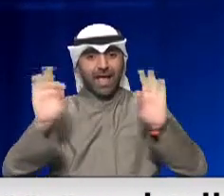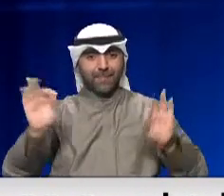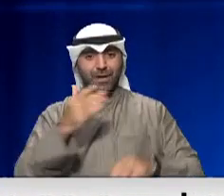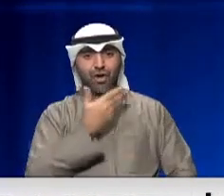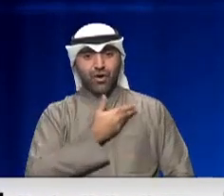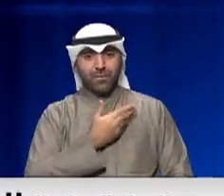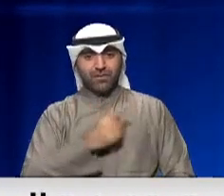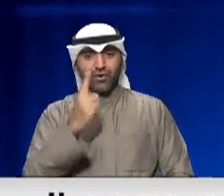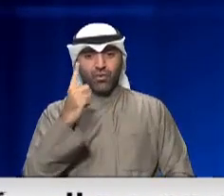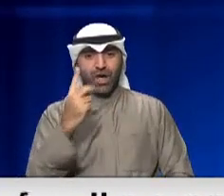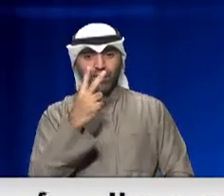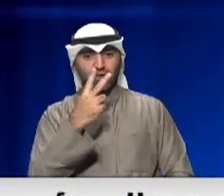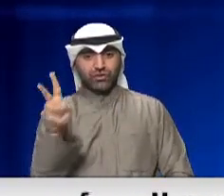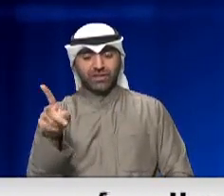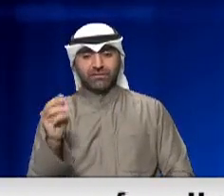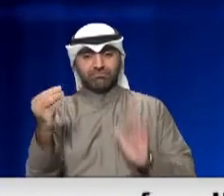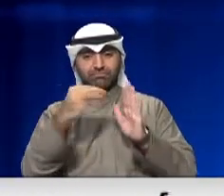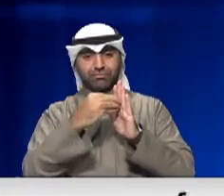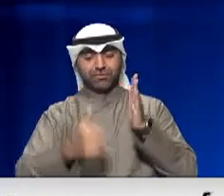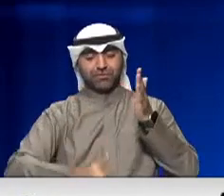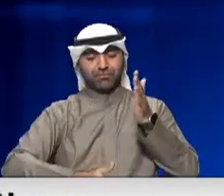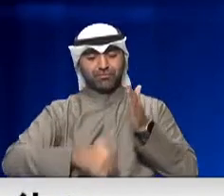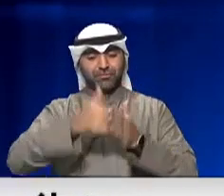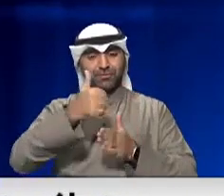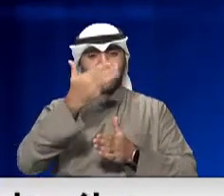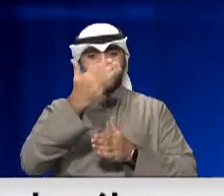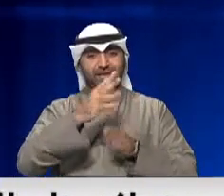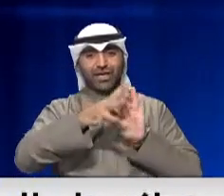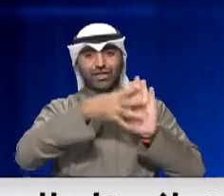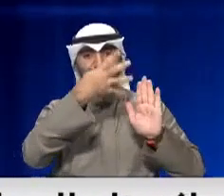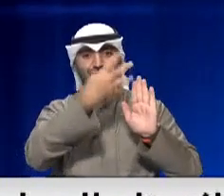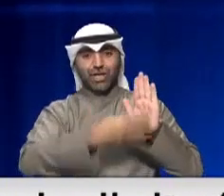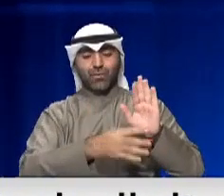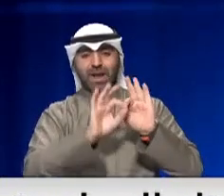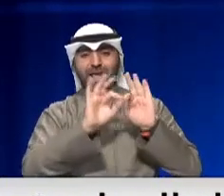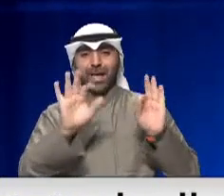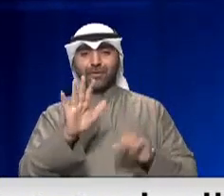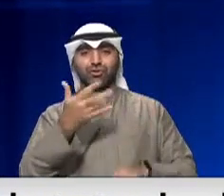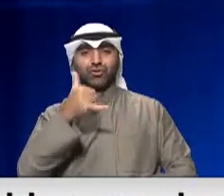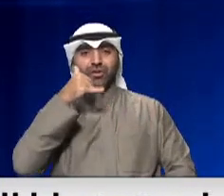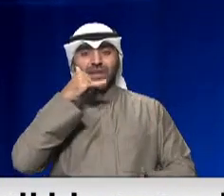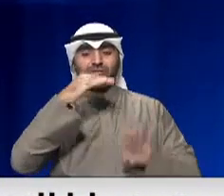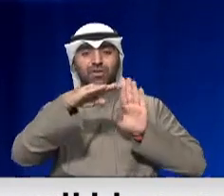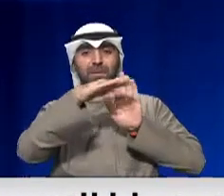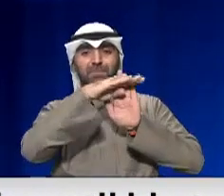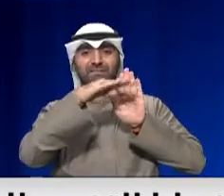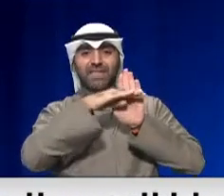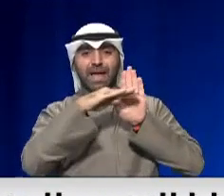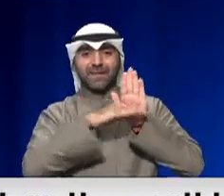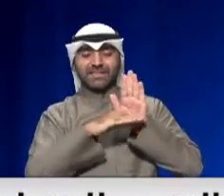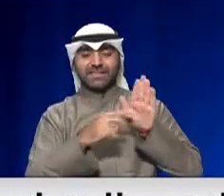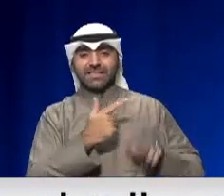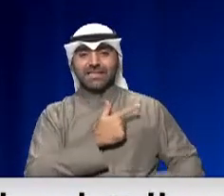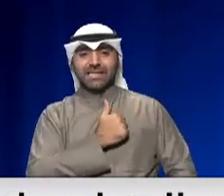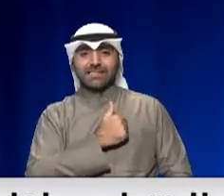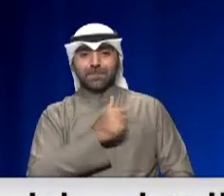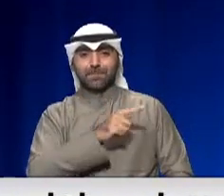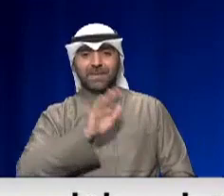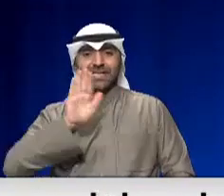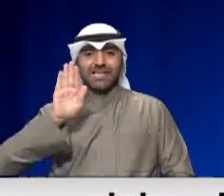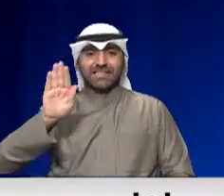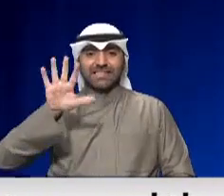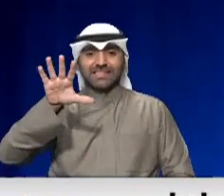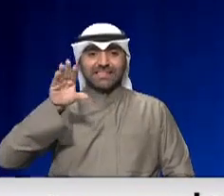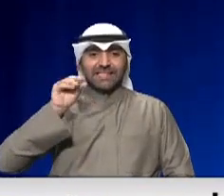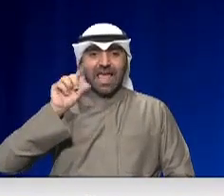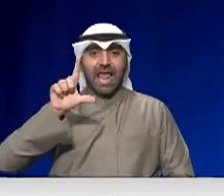بطلباتهم للجنة القيد في الجدول الانتخابي المخصص لمنطقة سكنهم، والشروط التي يلزم توافرها هي